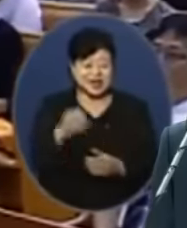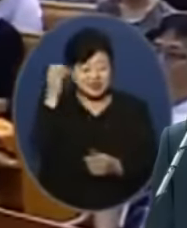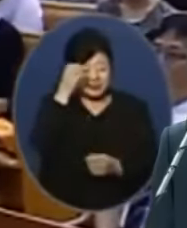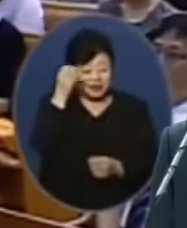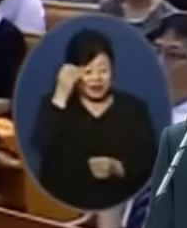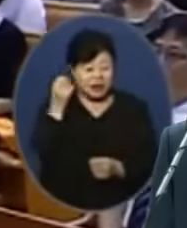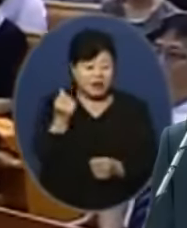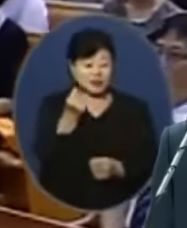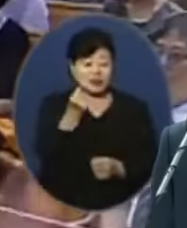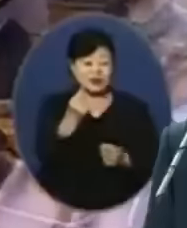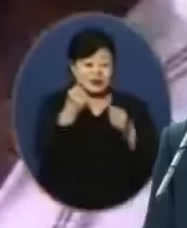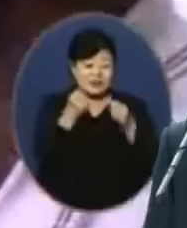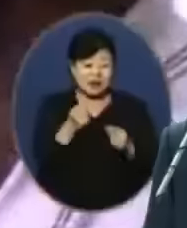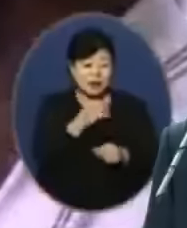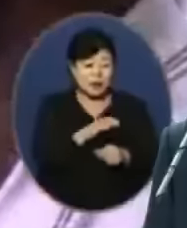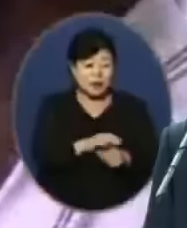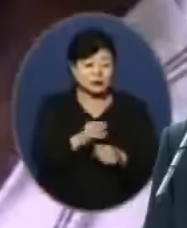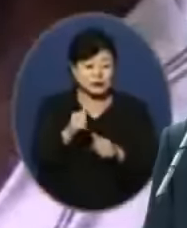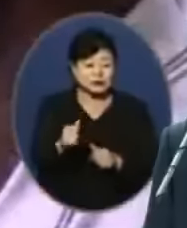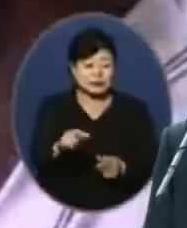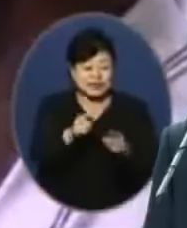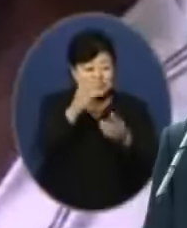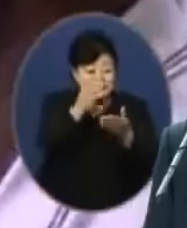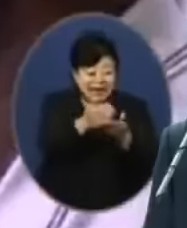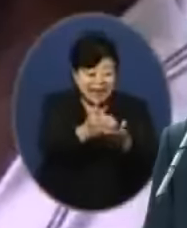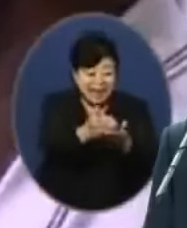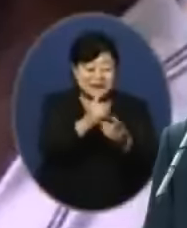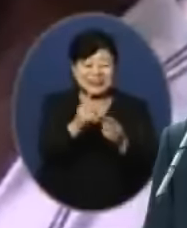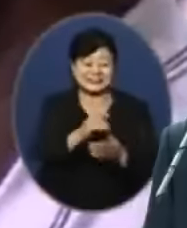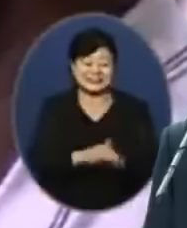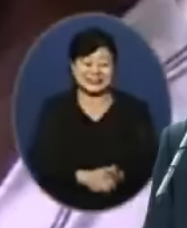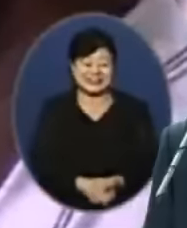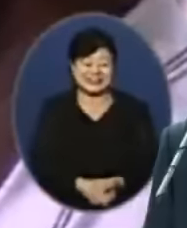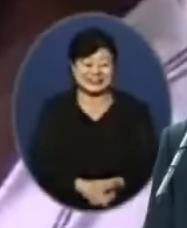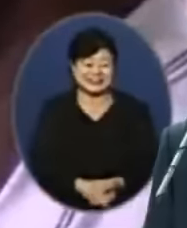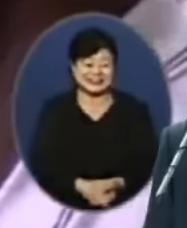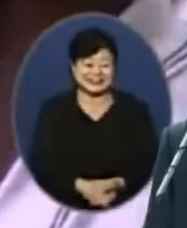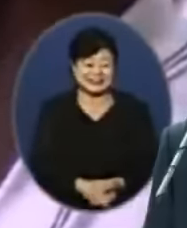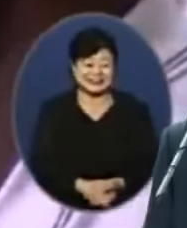성령으로 살고 육체를 쫓아 살지 말라고 말하고 있는 것입니다.